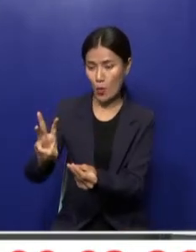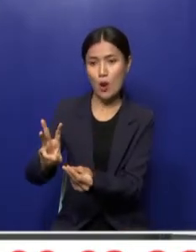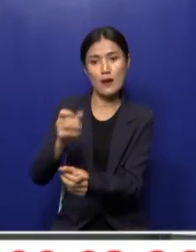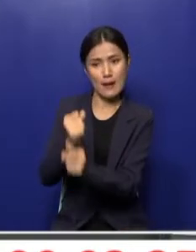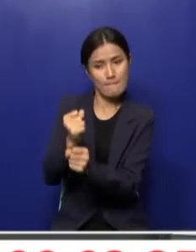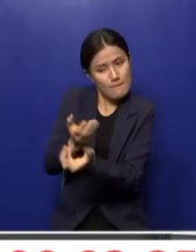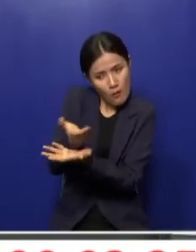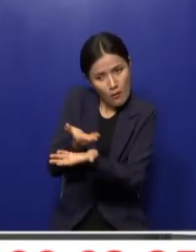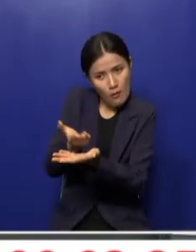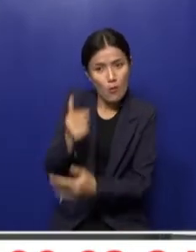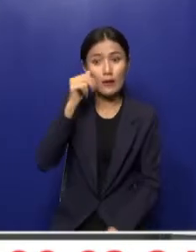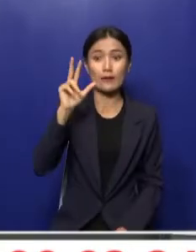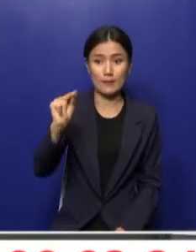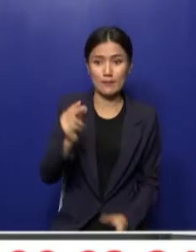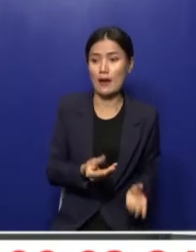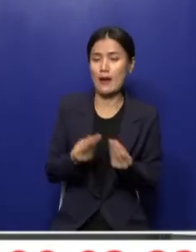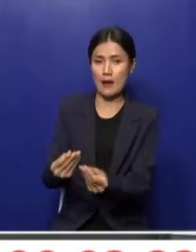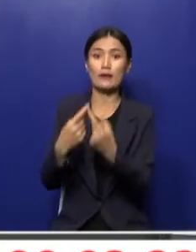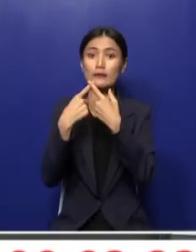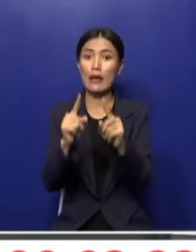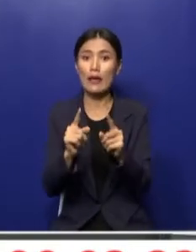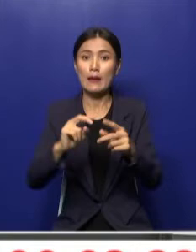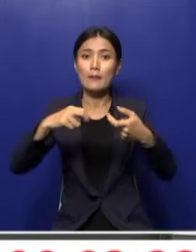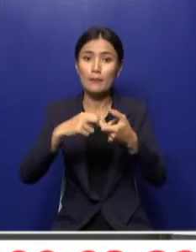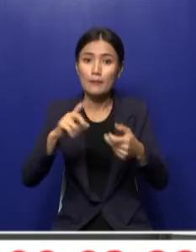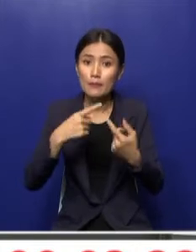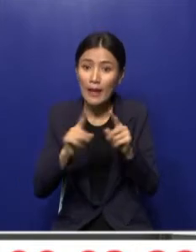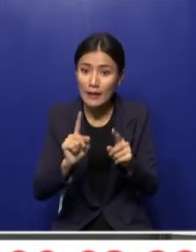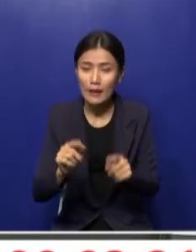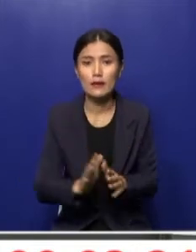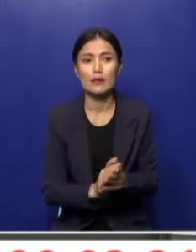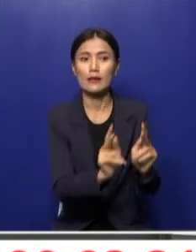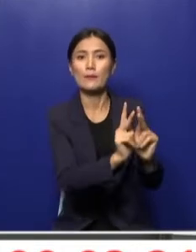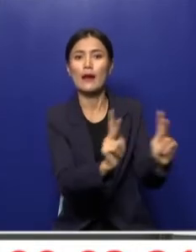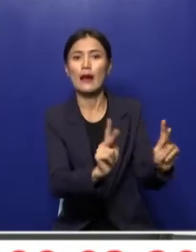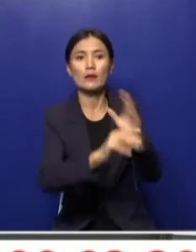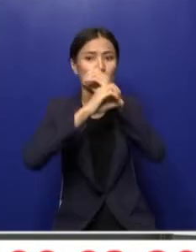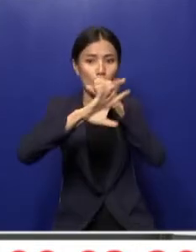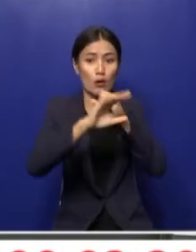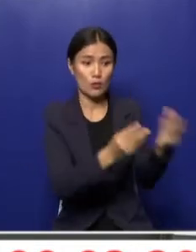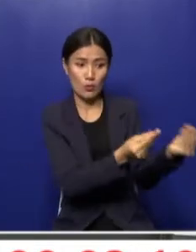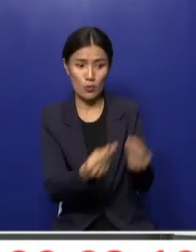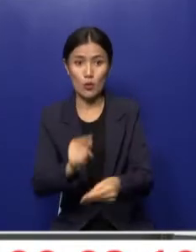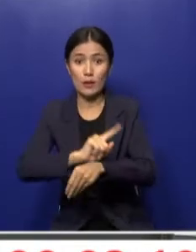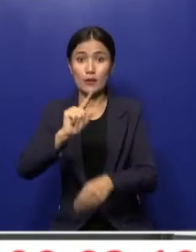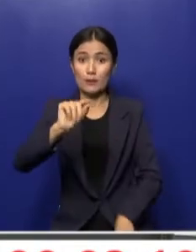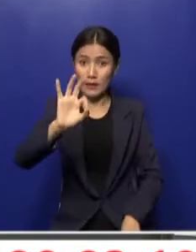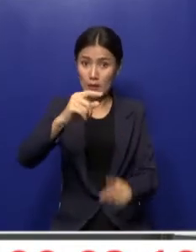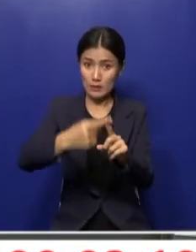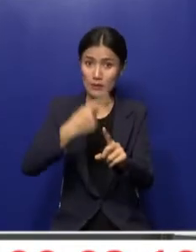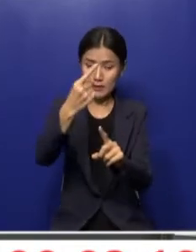ปรากฏขึ้นเมื่อกรรมการสรรหาส่งหนังสือมาถึงเลขาวุฒิภาวะเมื่อวันที่ 29มกราคม